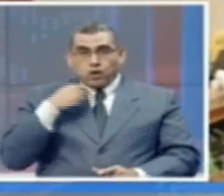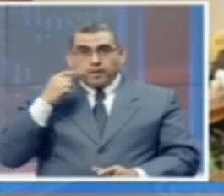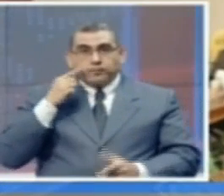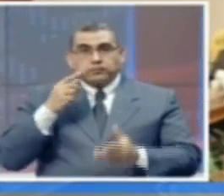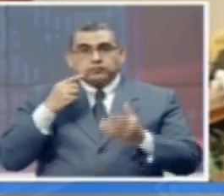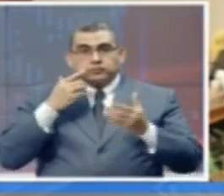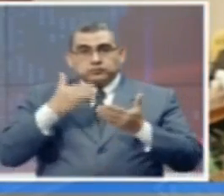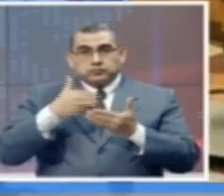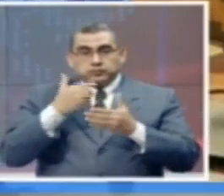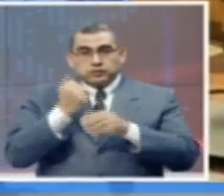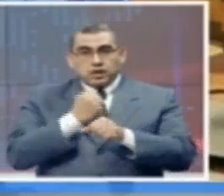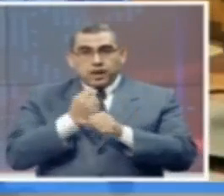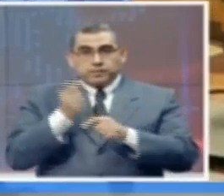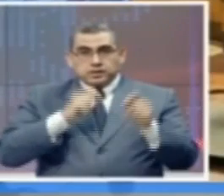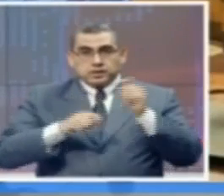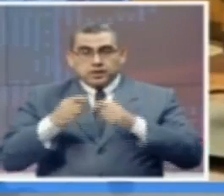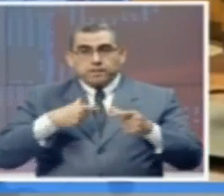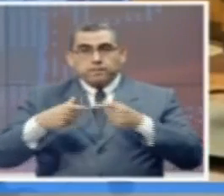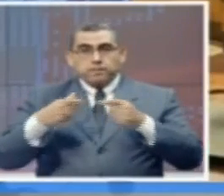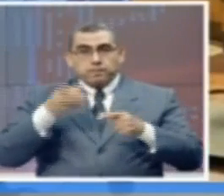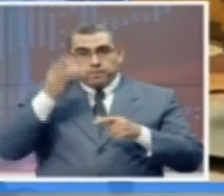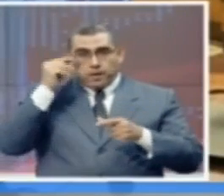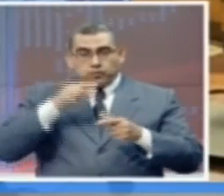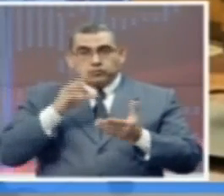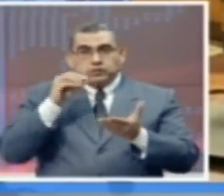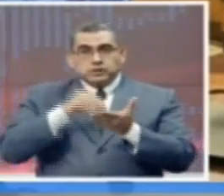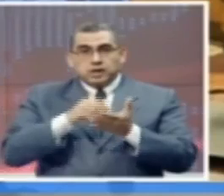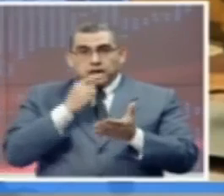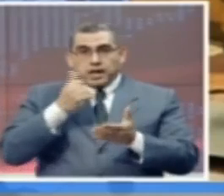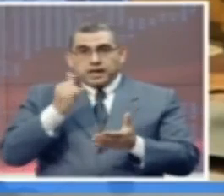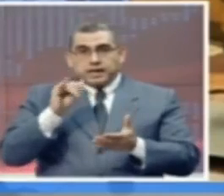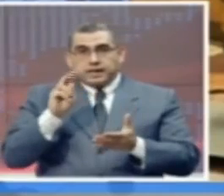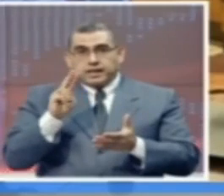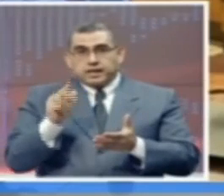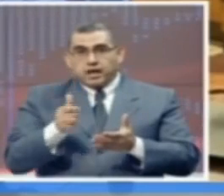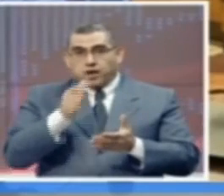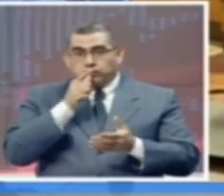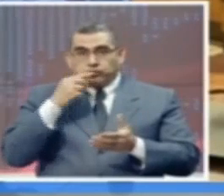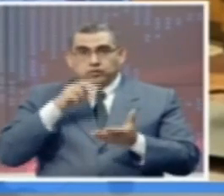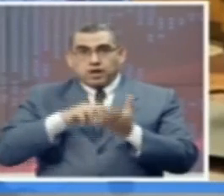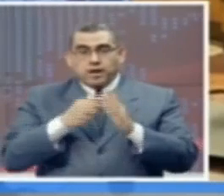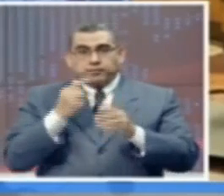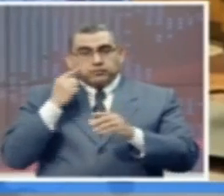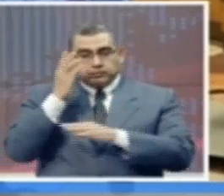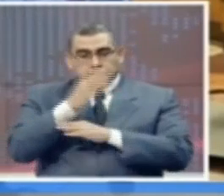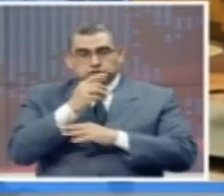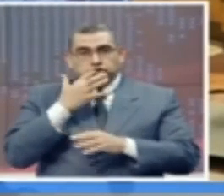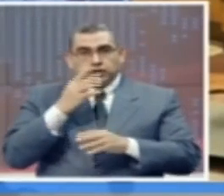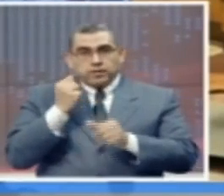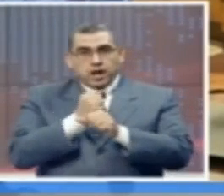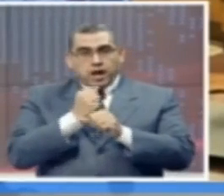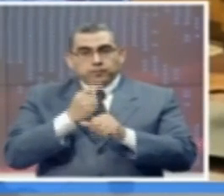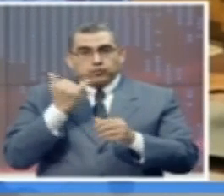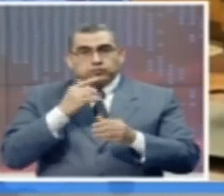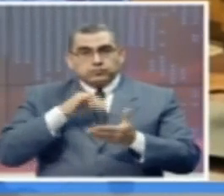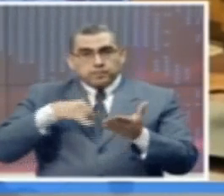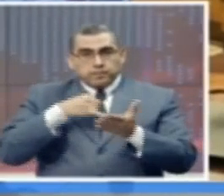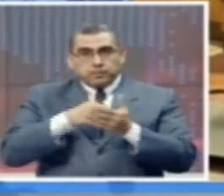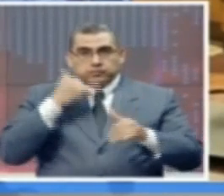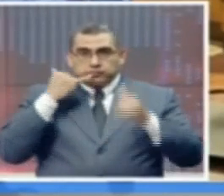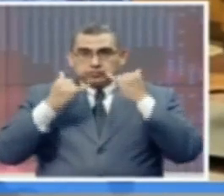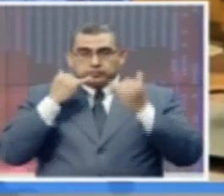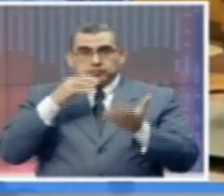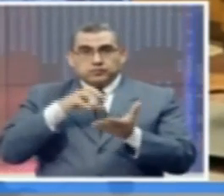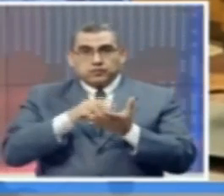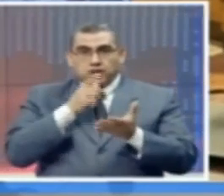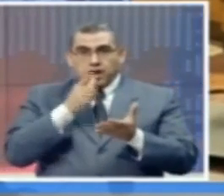هيئة تنمية صناعة تكنولوجيا المعلومات إتيدا لديها خطة لتدريب الشباب على مهارات مراكز الاتصال